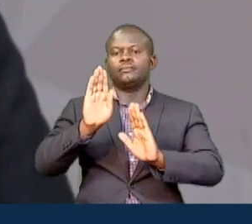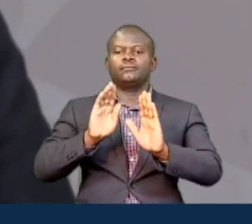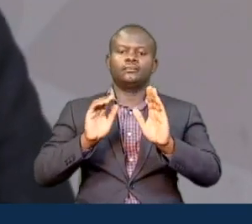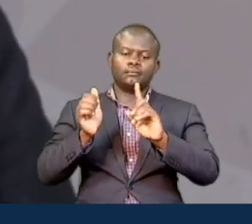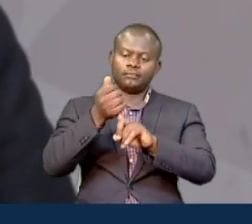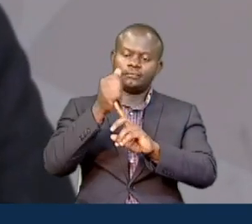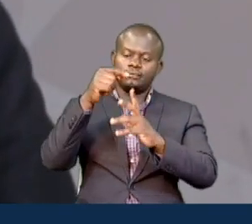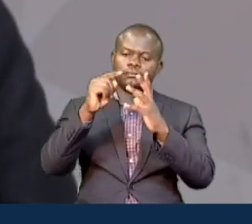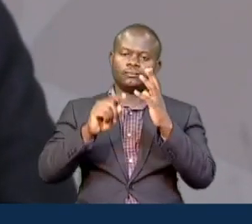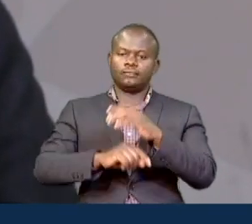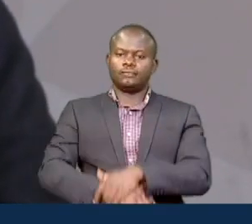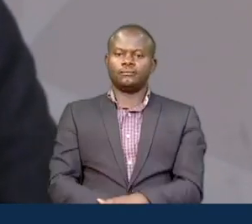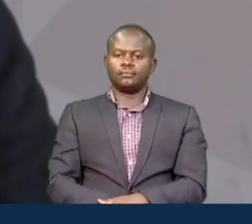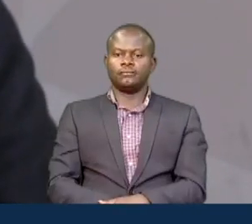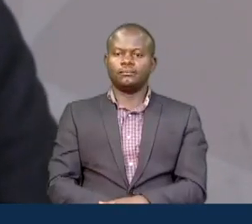zigerweho.